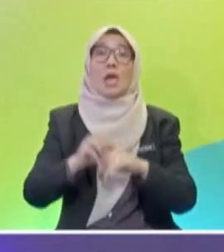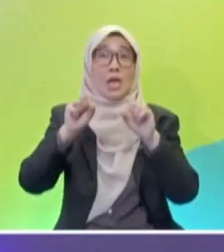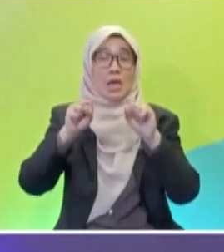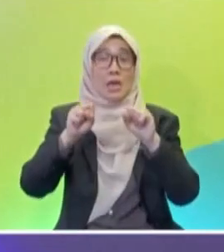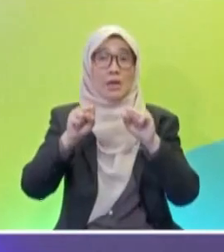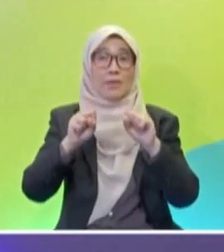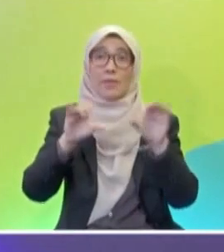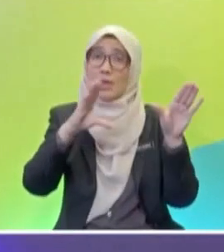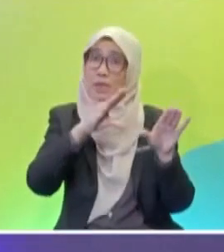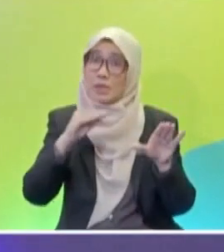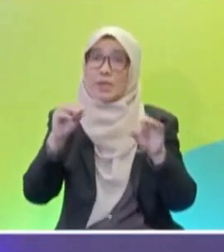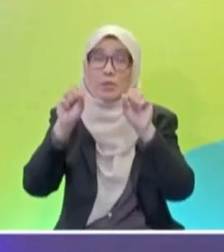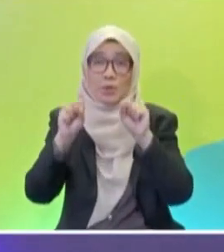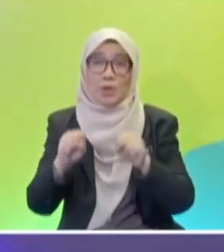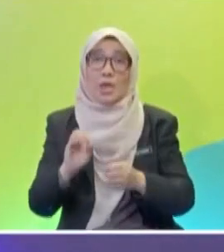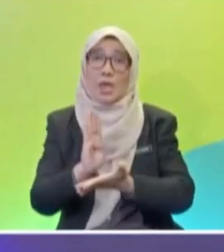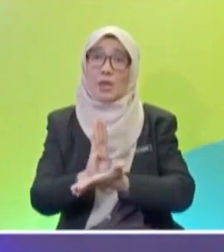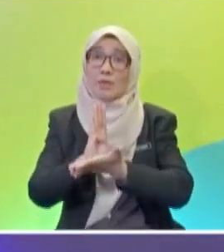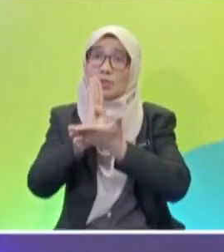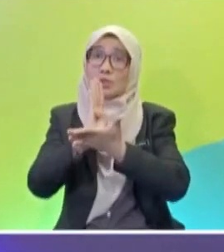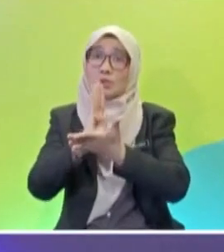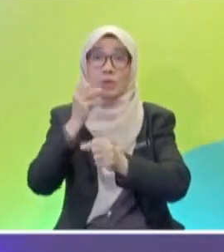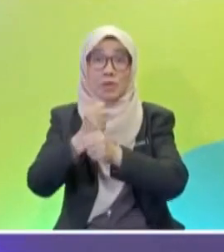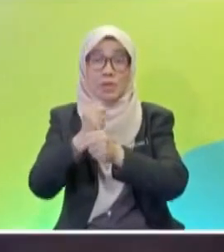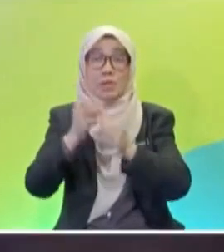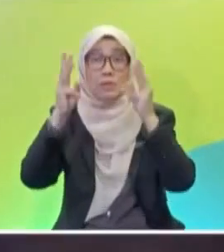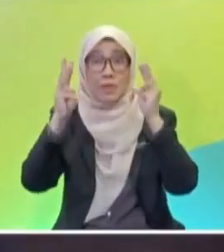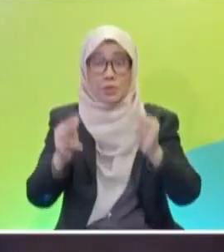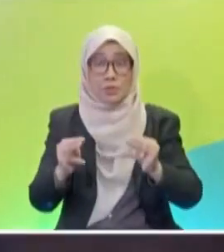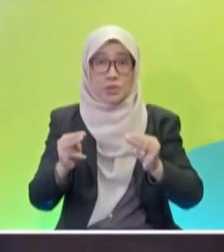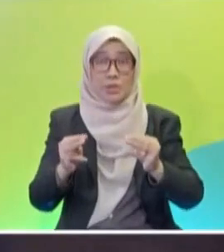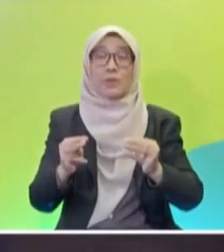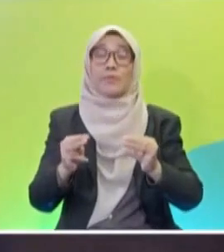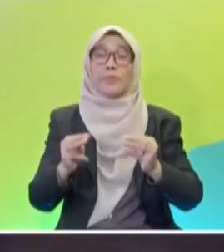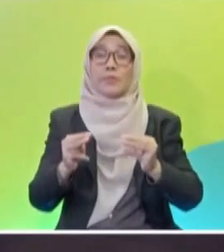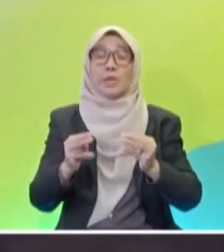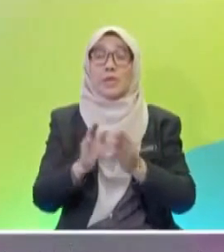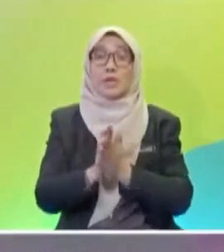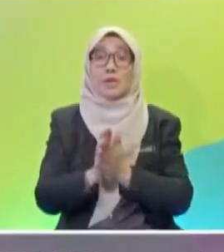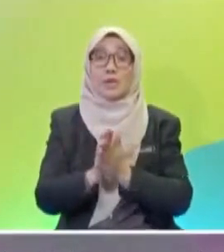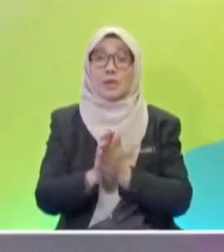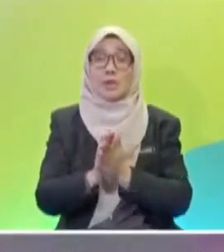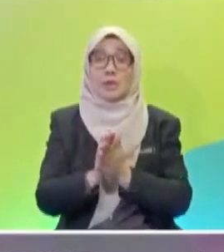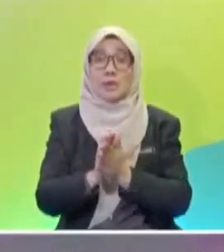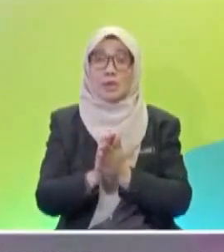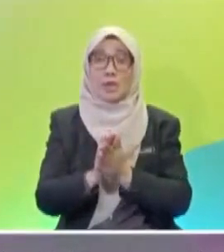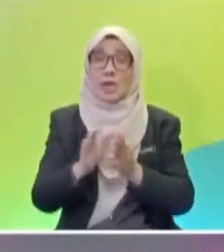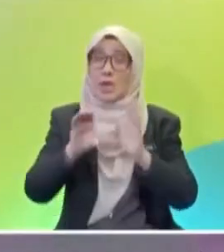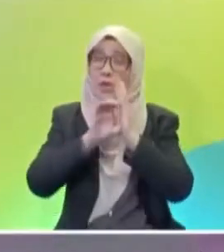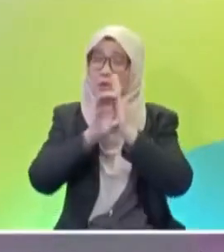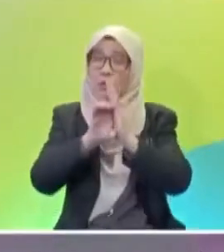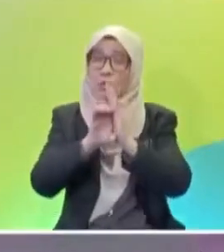pekerjaan manusia dari segi pengangkutan juga contoh contohnya seperti di ladang-ladang